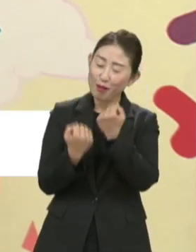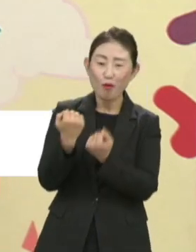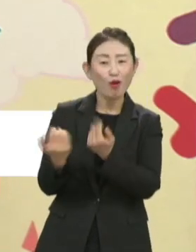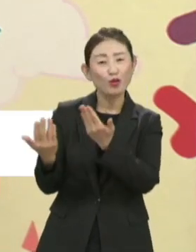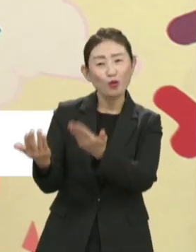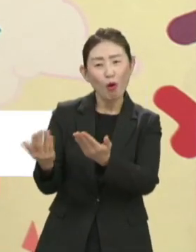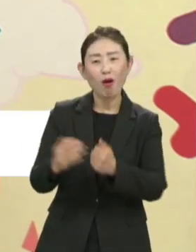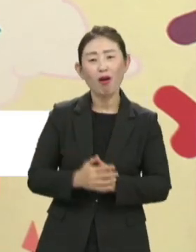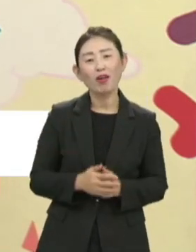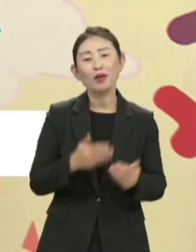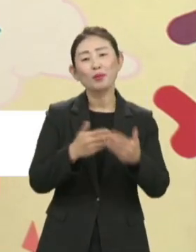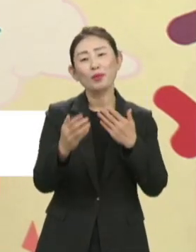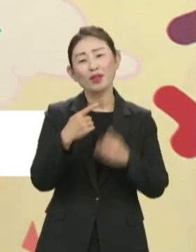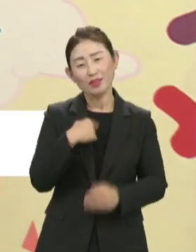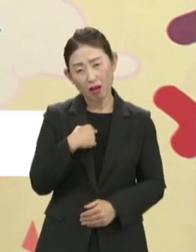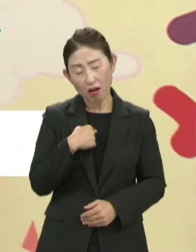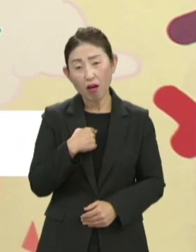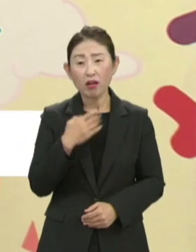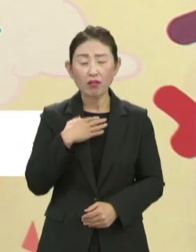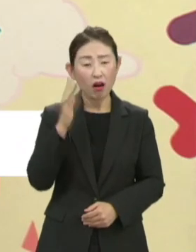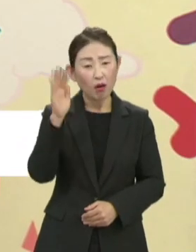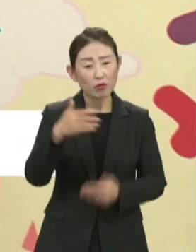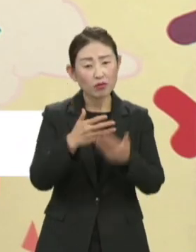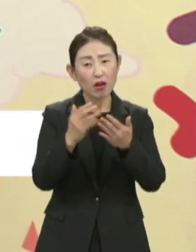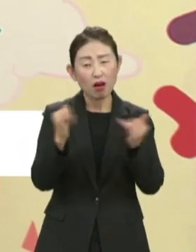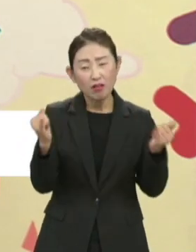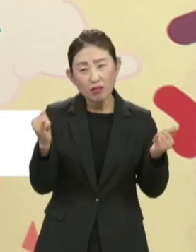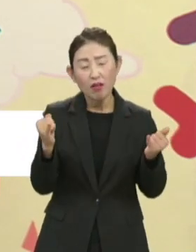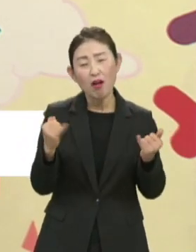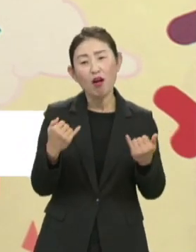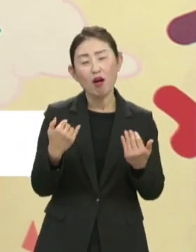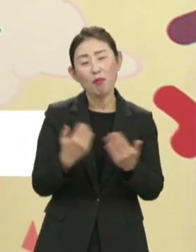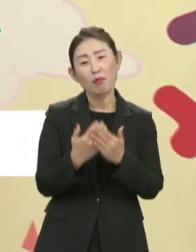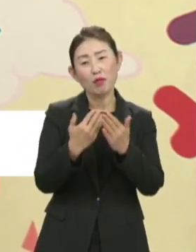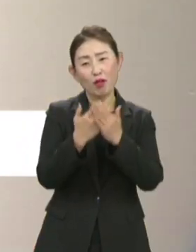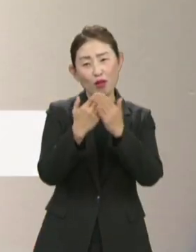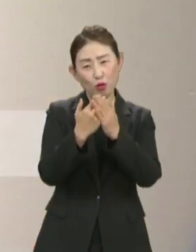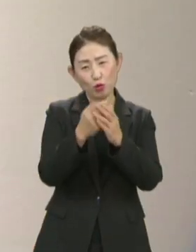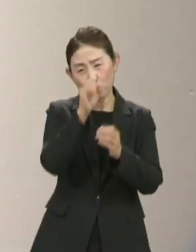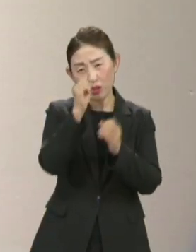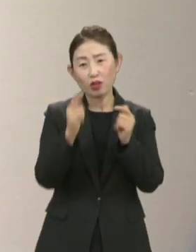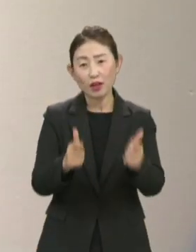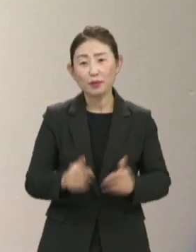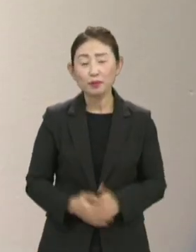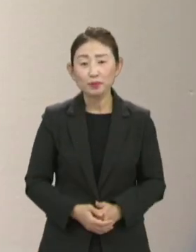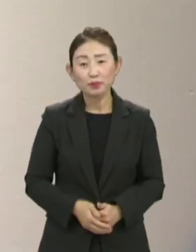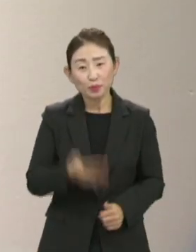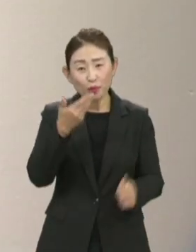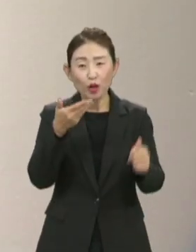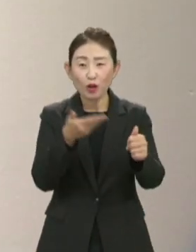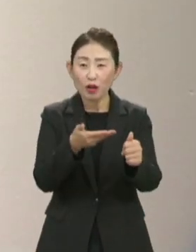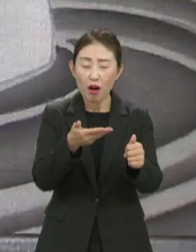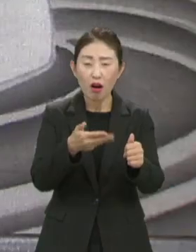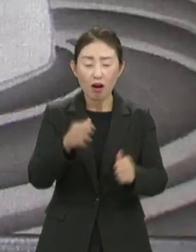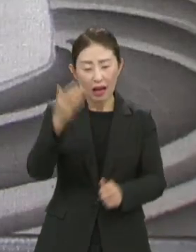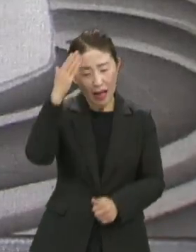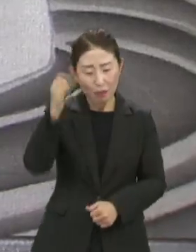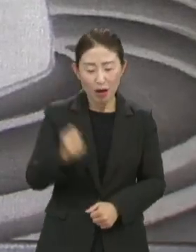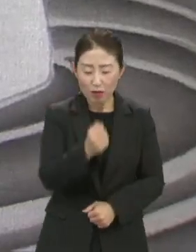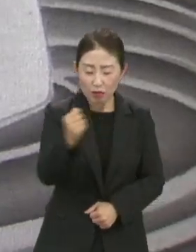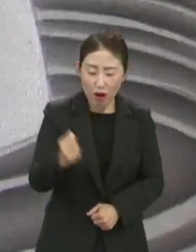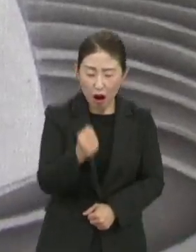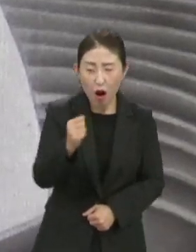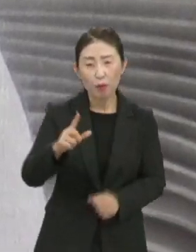그런 경험이 굉장히 작가로서 성장할 수 있는 좋은 기회였다고. 먹이주는 농도와 깊이감으로 삶에